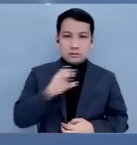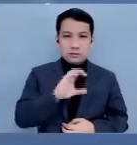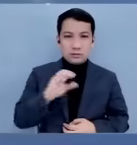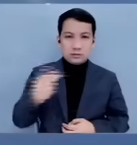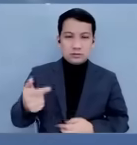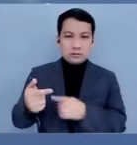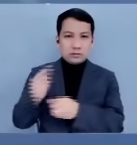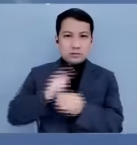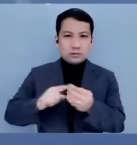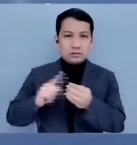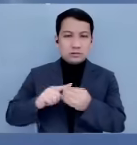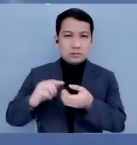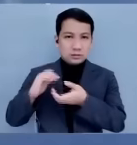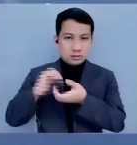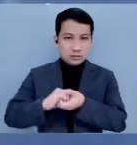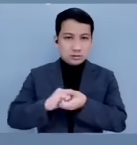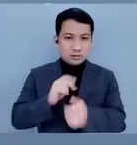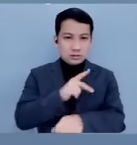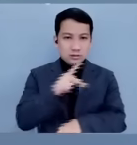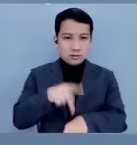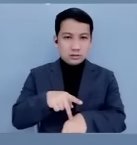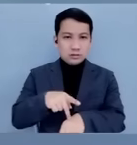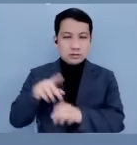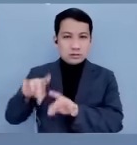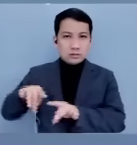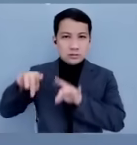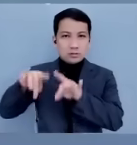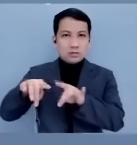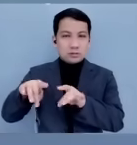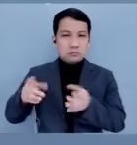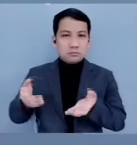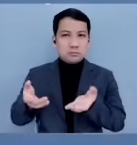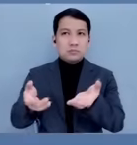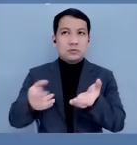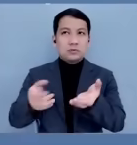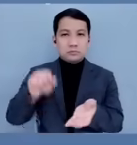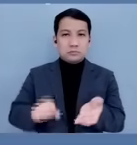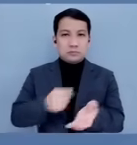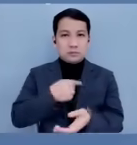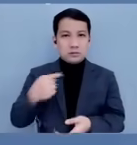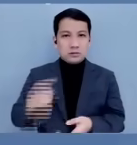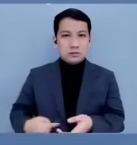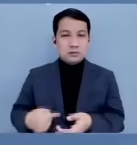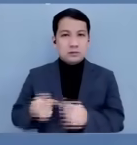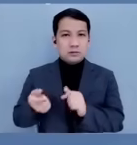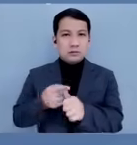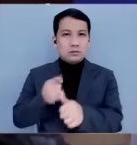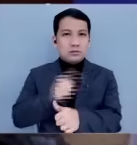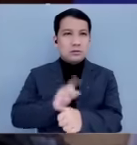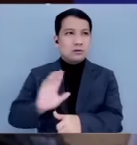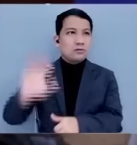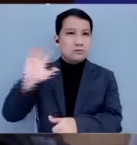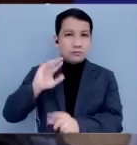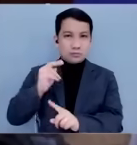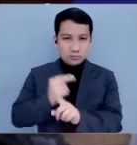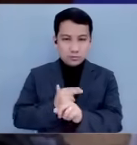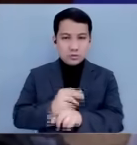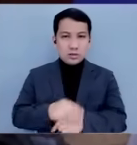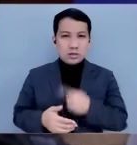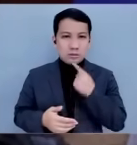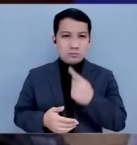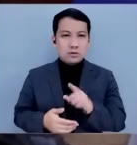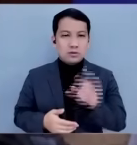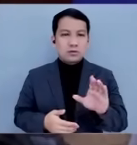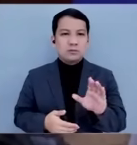joint patrols ng Pilipinas at Australia sa South China Sea na unang isinagawa noong Nobyembre. Ayon kay Foreign